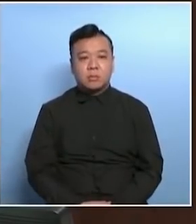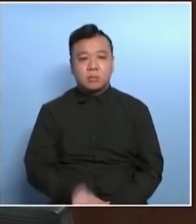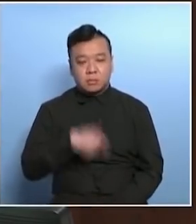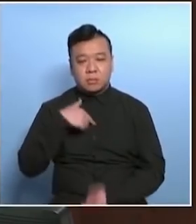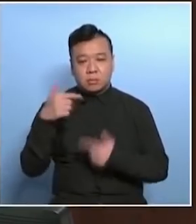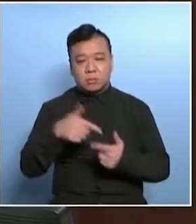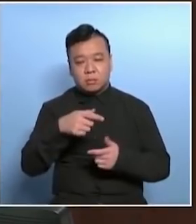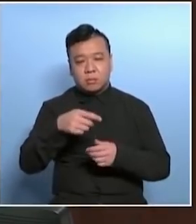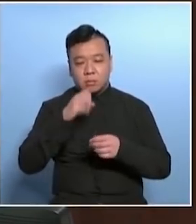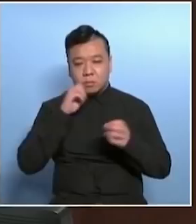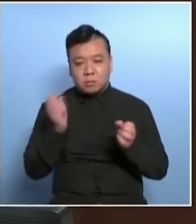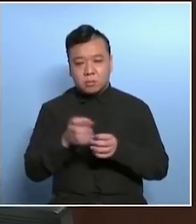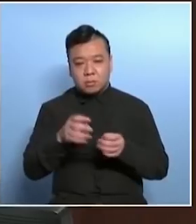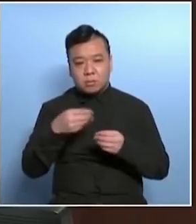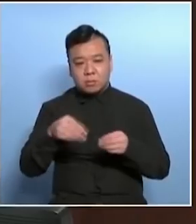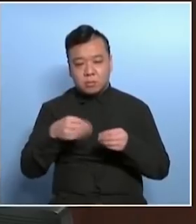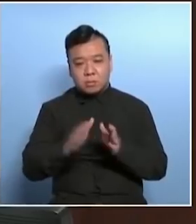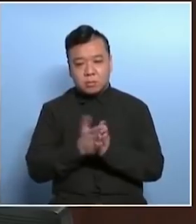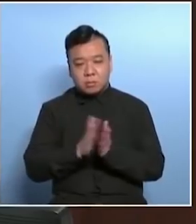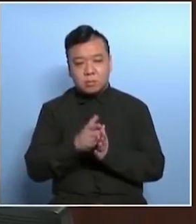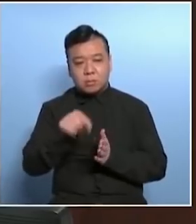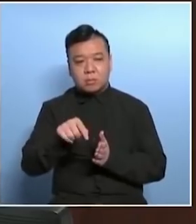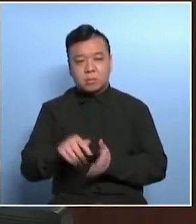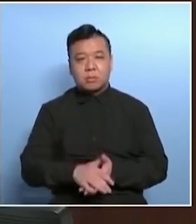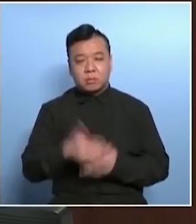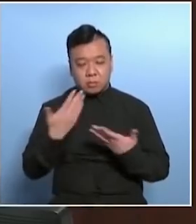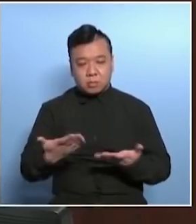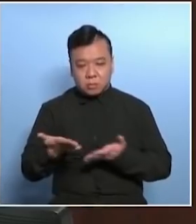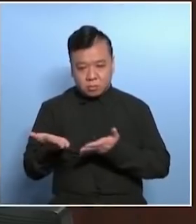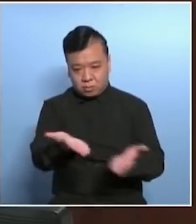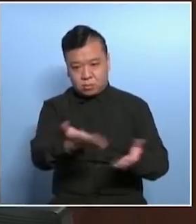討論教科書教材，你唔中意討論就請你出去。